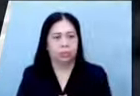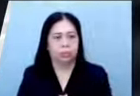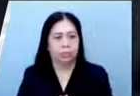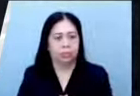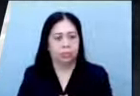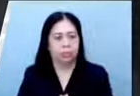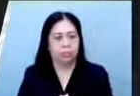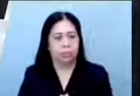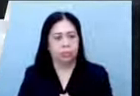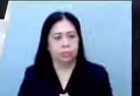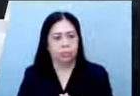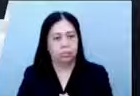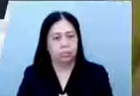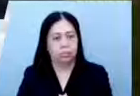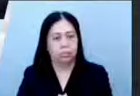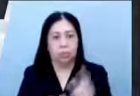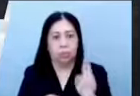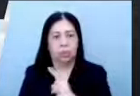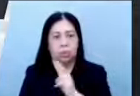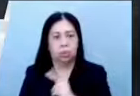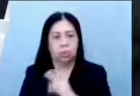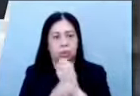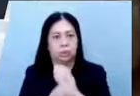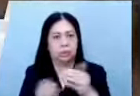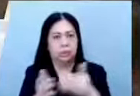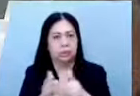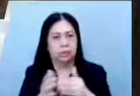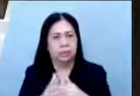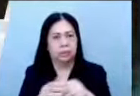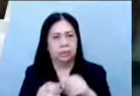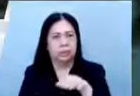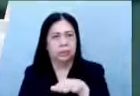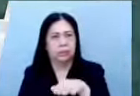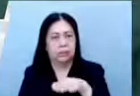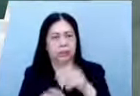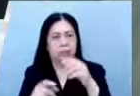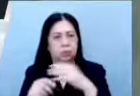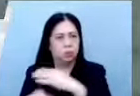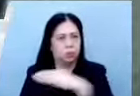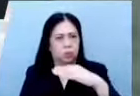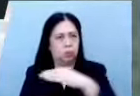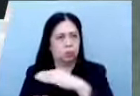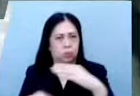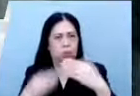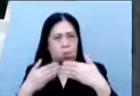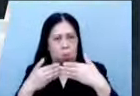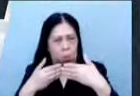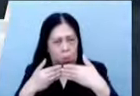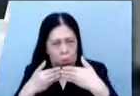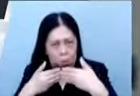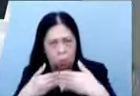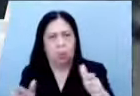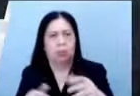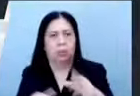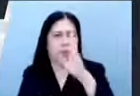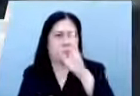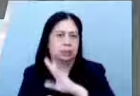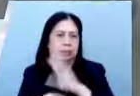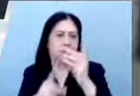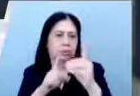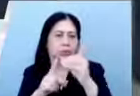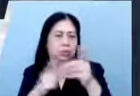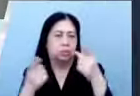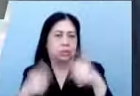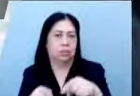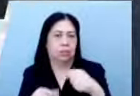Gamit ang isang sasakyan, paulit-ulit na inatrasan ang pinto hanggang bumukas at tuloy ang nasira. Nangyari yan sa gitna